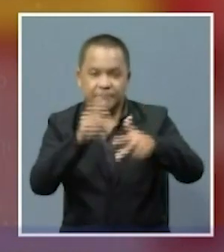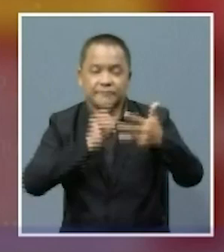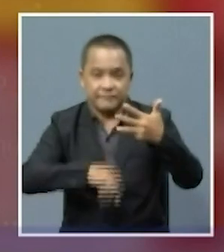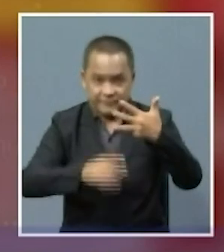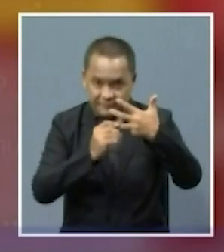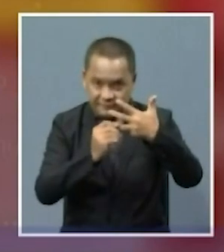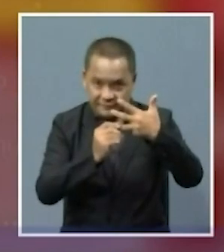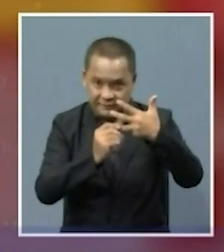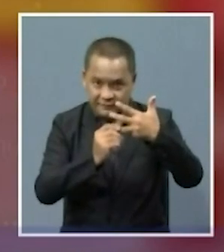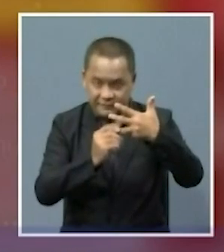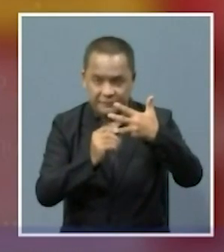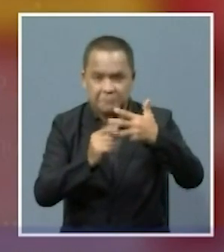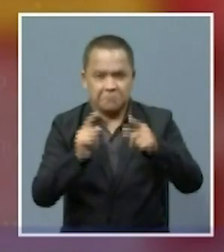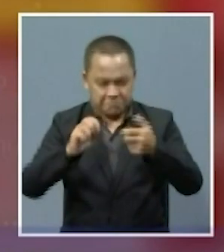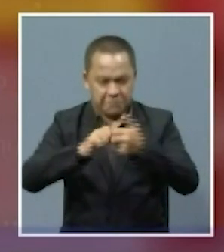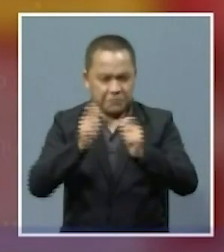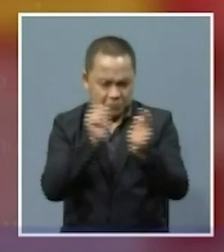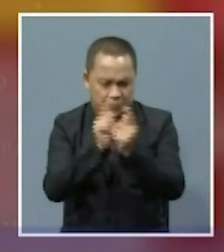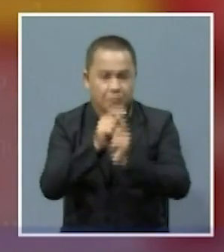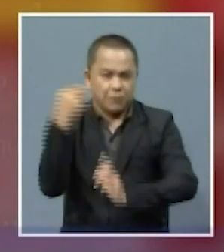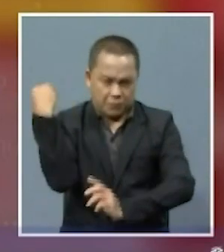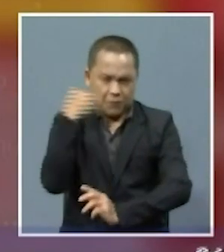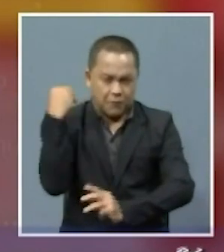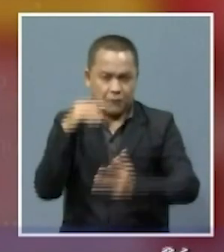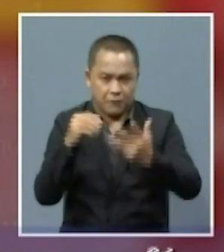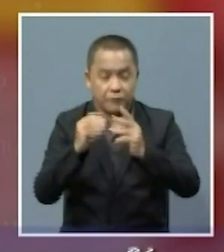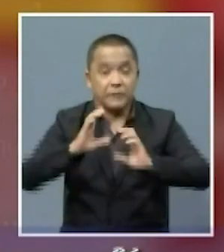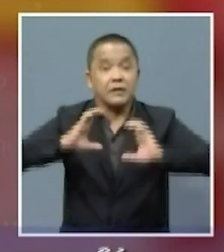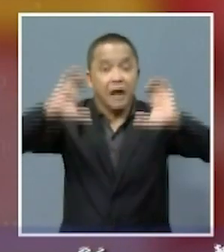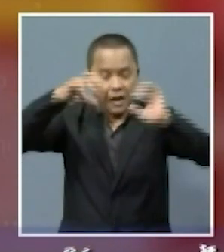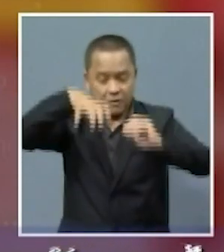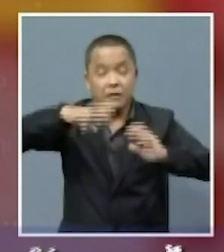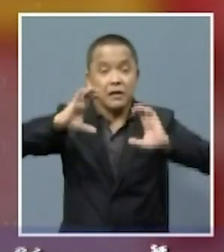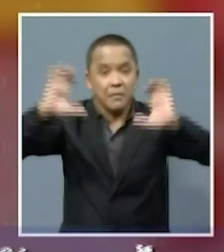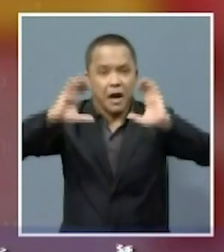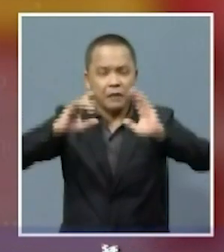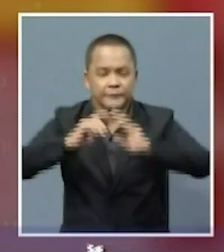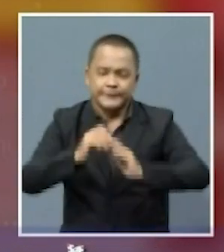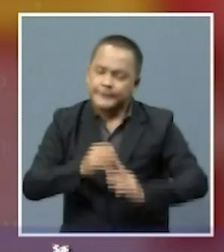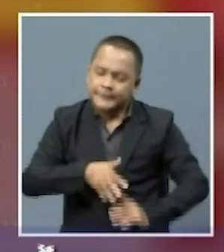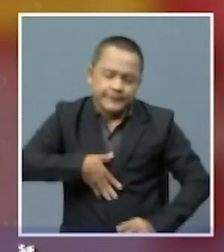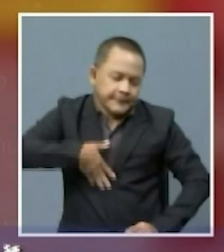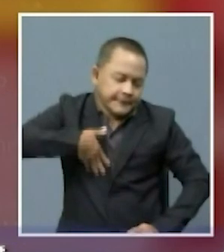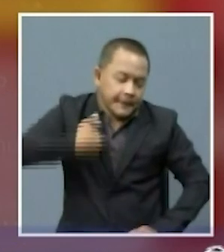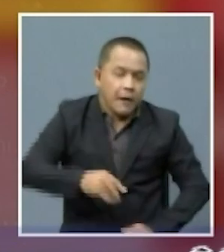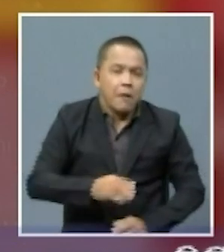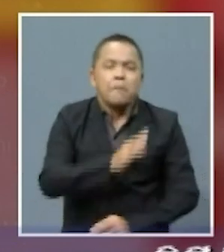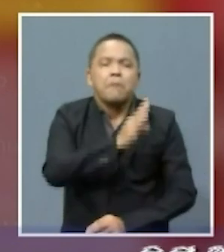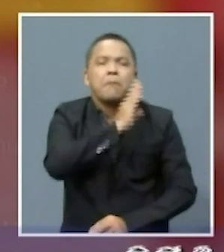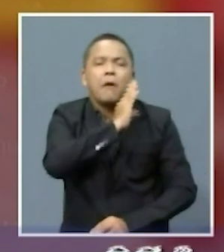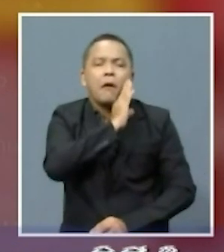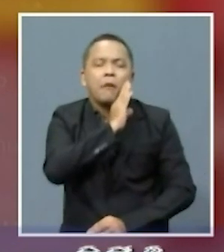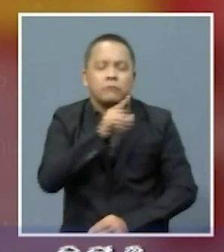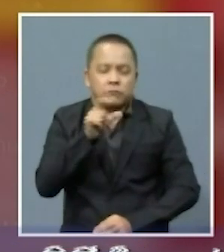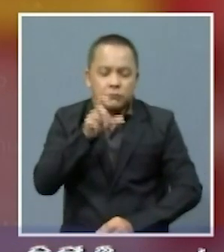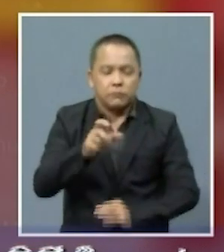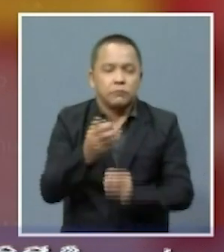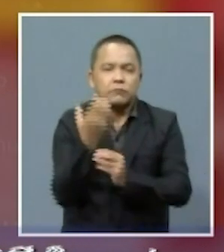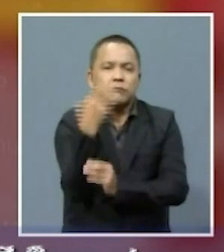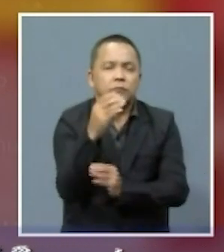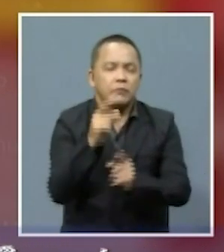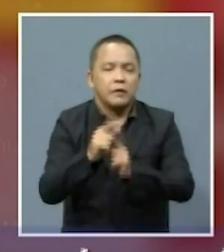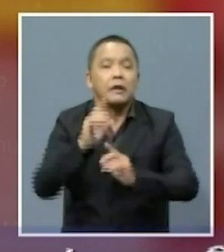พไปสู่อันที่4อันนี้ก็โดนกันเยอะแล้วก็ต้องบอกก่อนว่าหน่วยงานรัฐเนี่ยท้อใจเหมือนกันไปปลอมค่ะเป็นหน่วยงานรัฐ